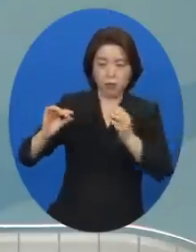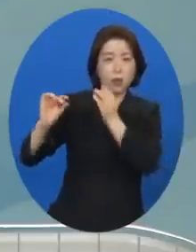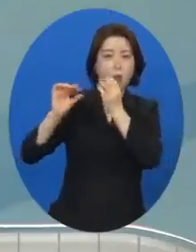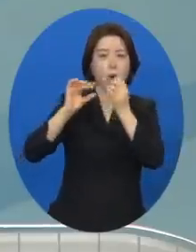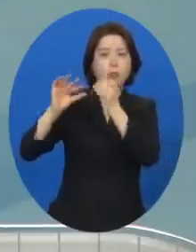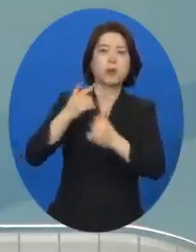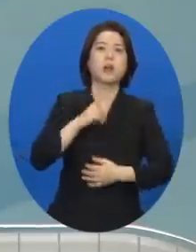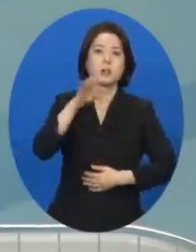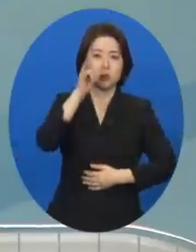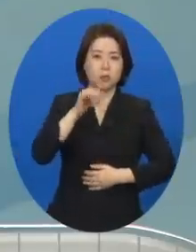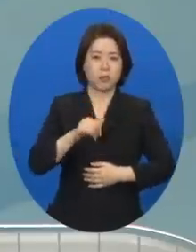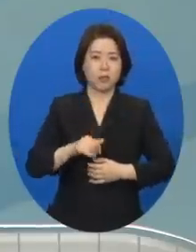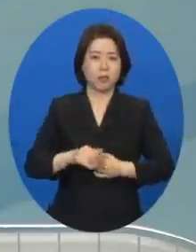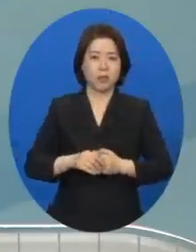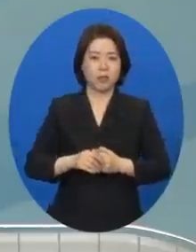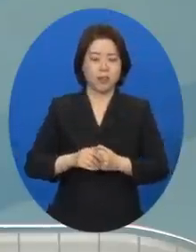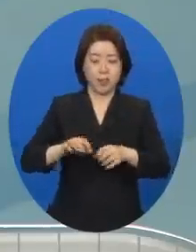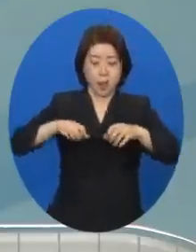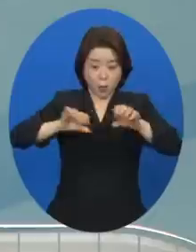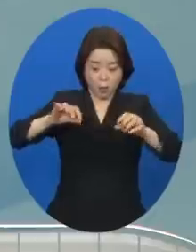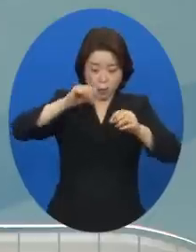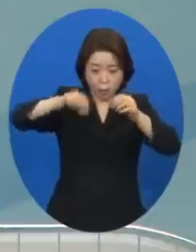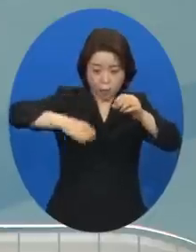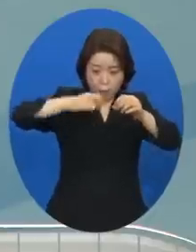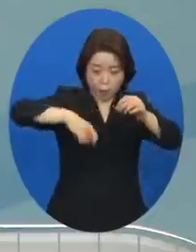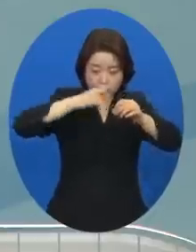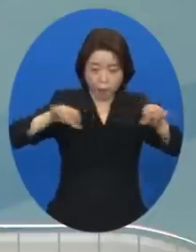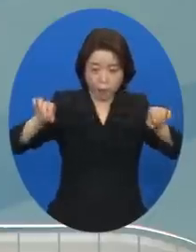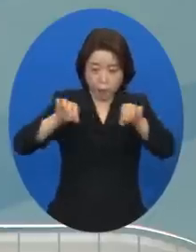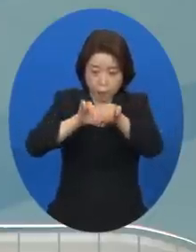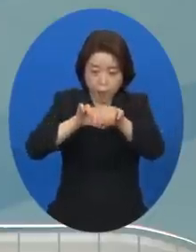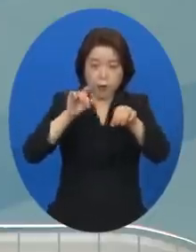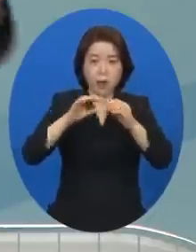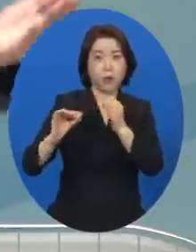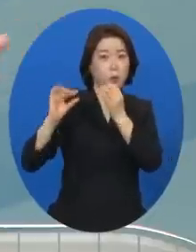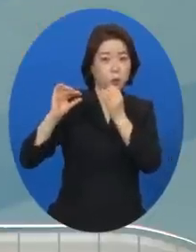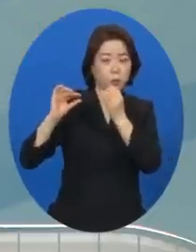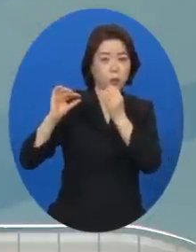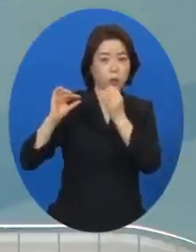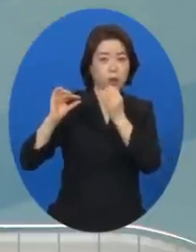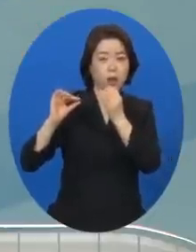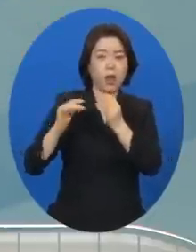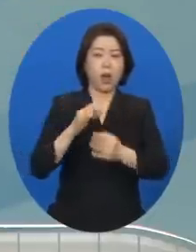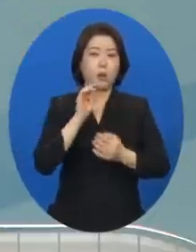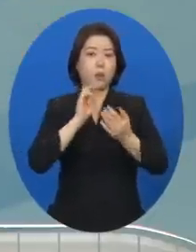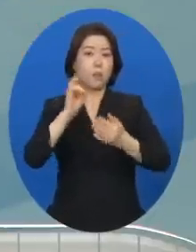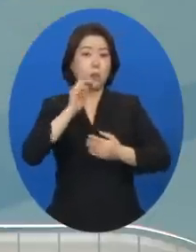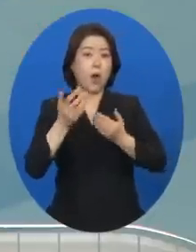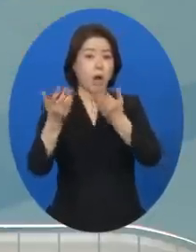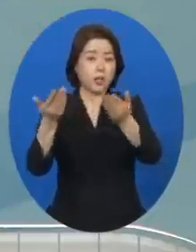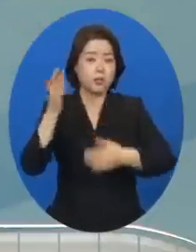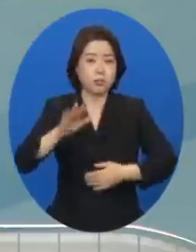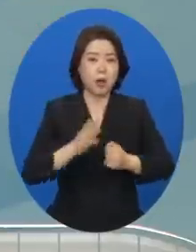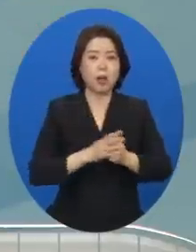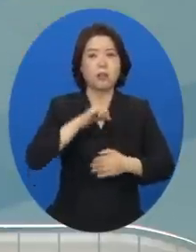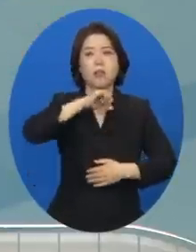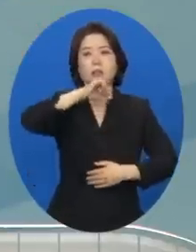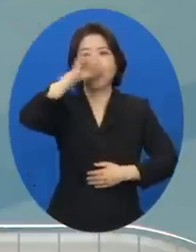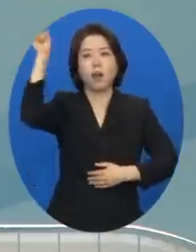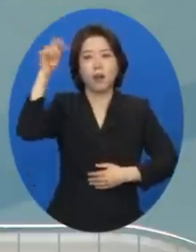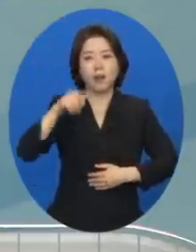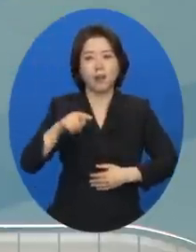가족 안 훌륭한 깨어진 테이프로 붙인 풀릴 수 있지만 장학생으로 합격을 하고 그리고